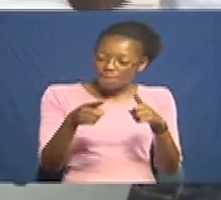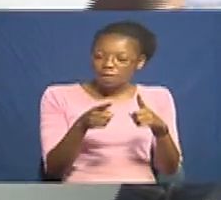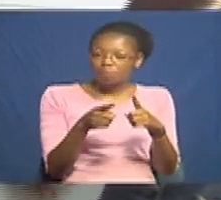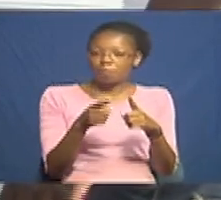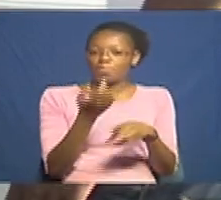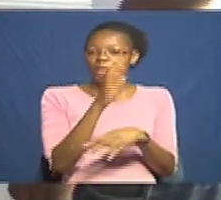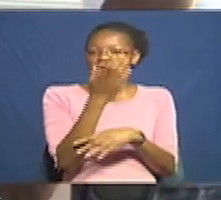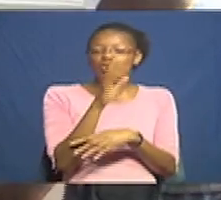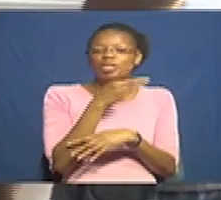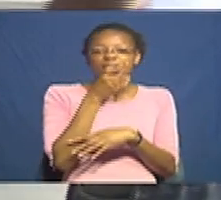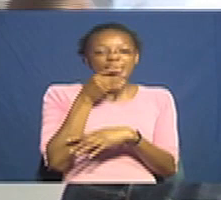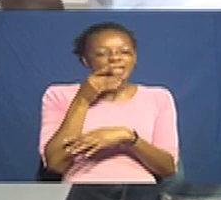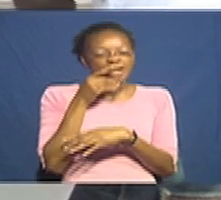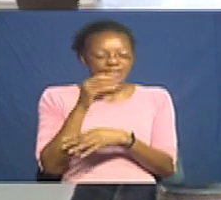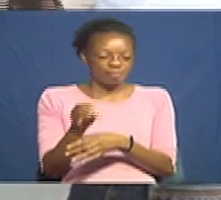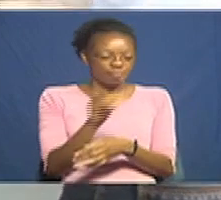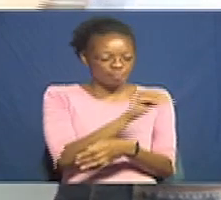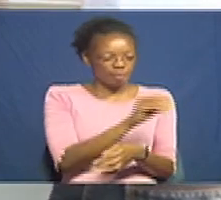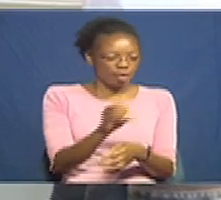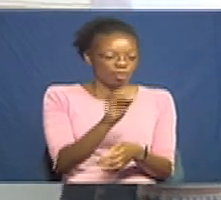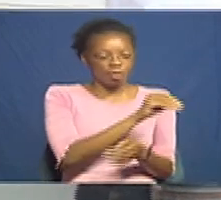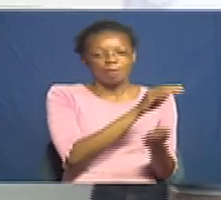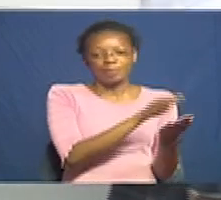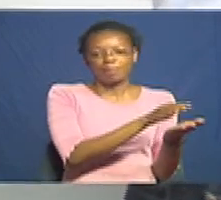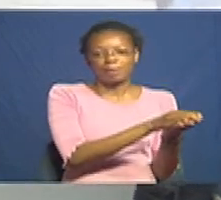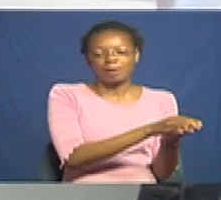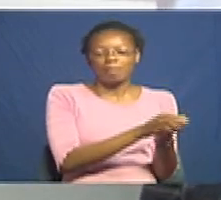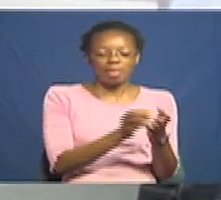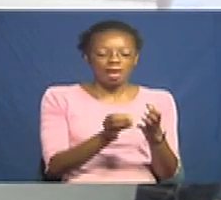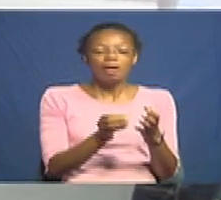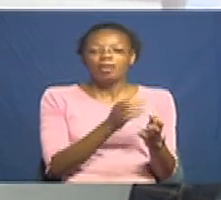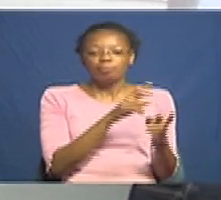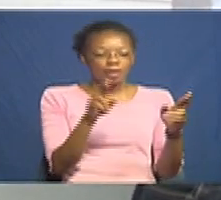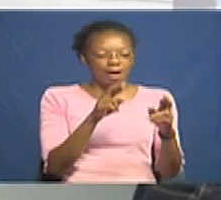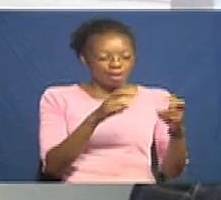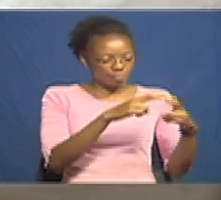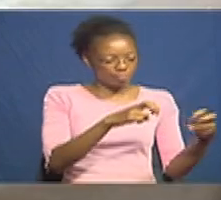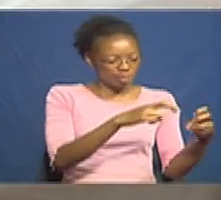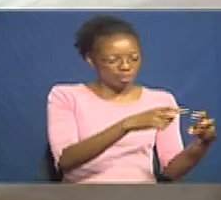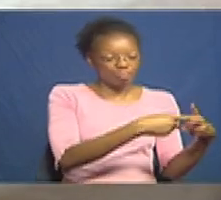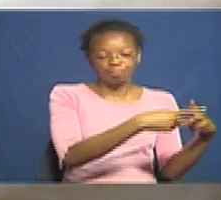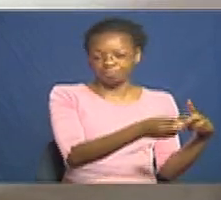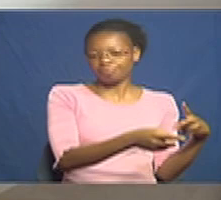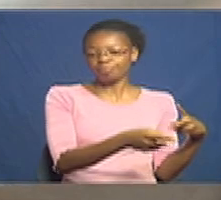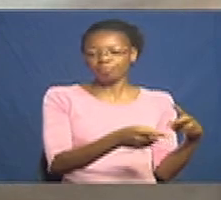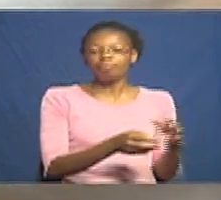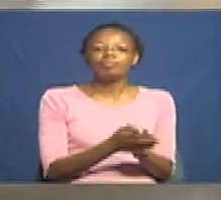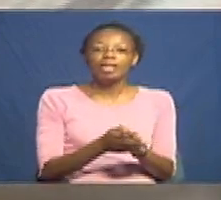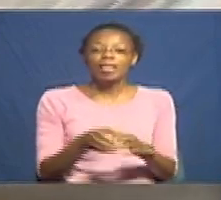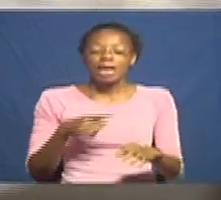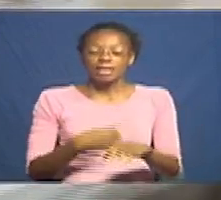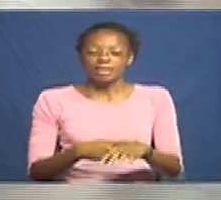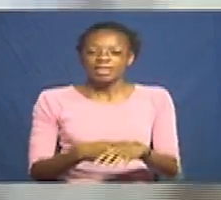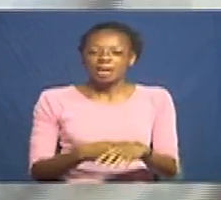Kwa sababu mti ukitolewa nje ama msituni huenda ukawa na wadudu ama mayai ya wadudu, na hivyo kudhuru ile